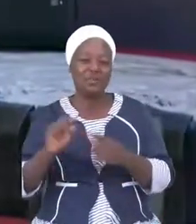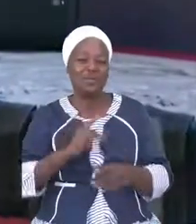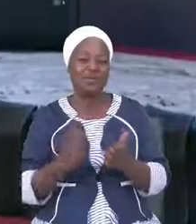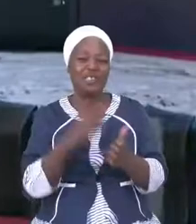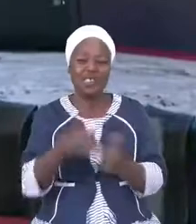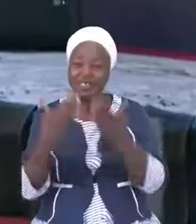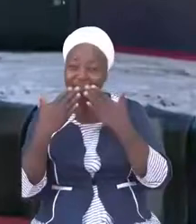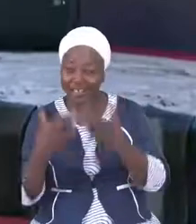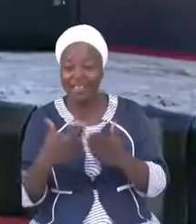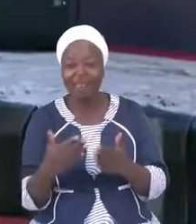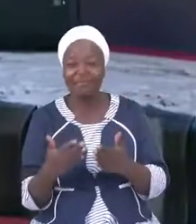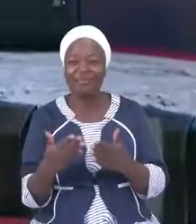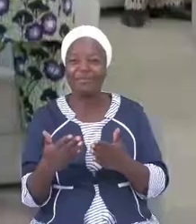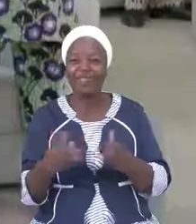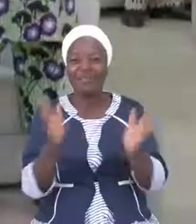Gloire à Dieu.